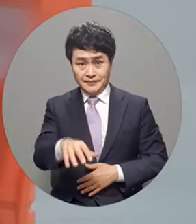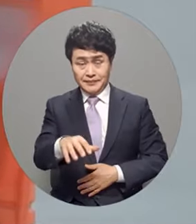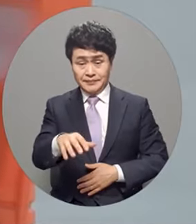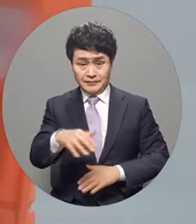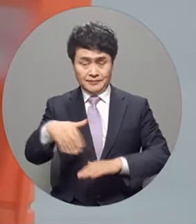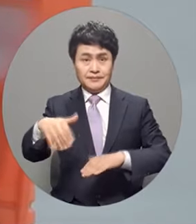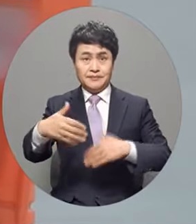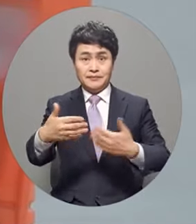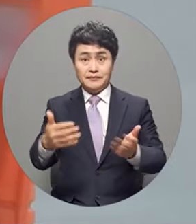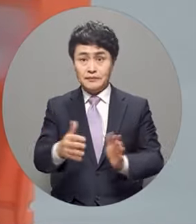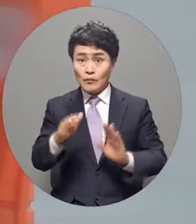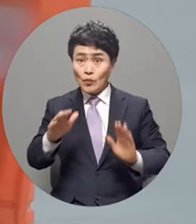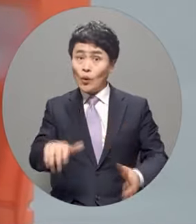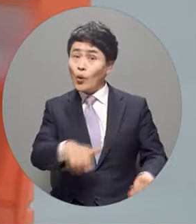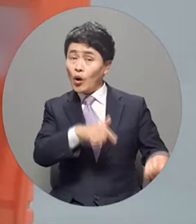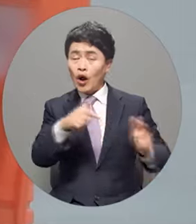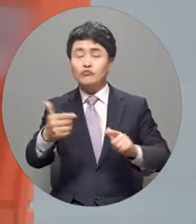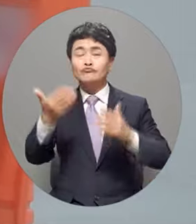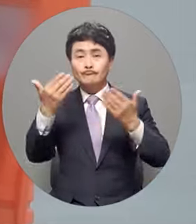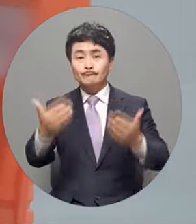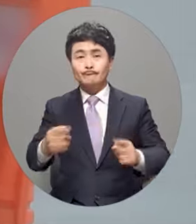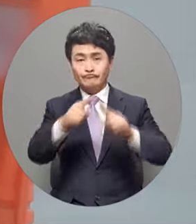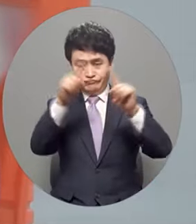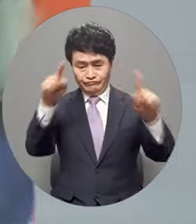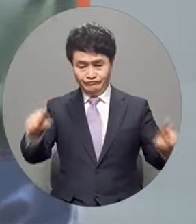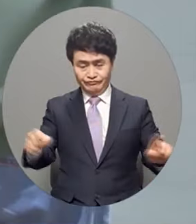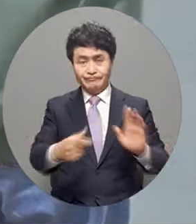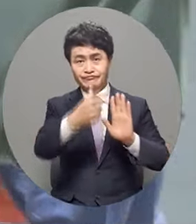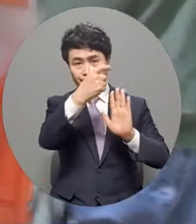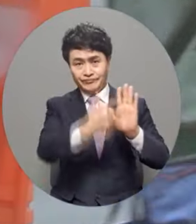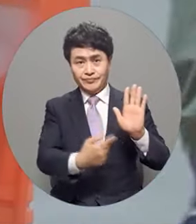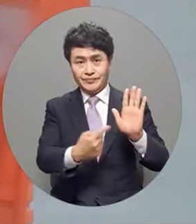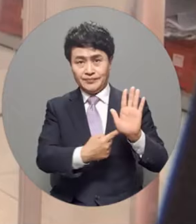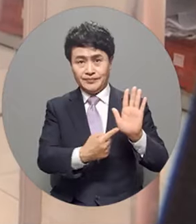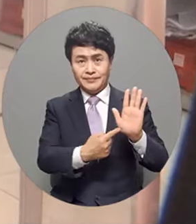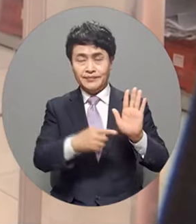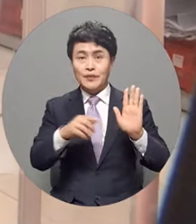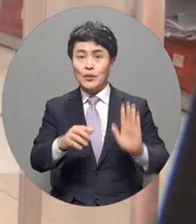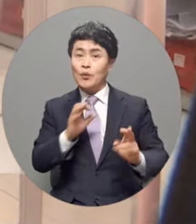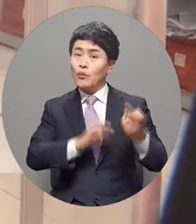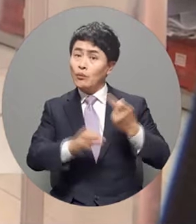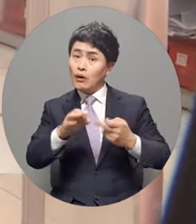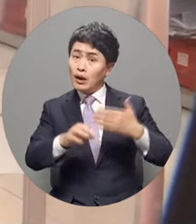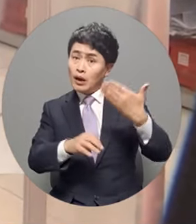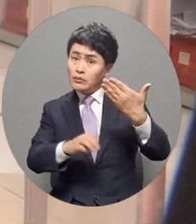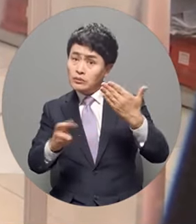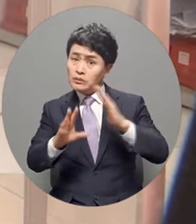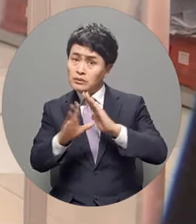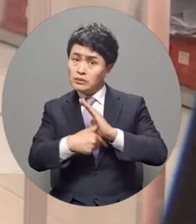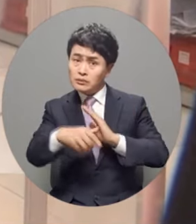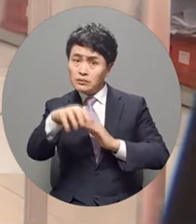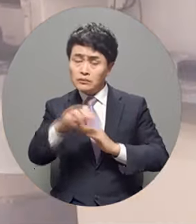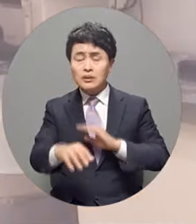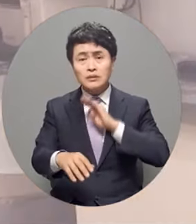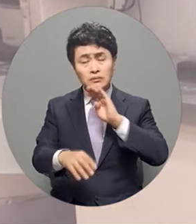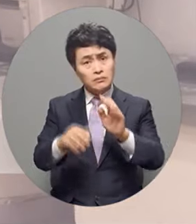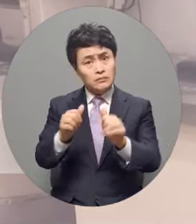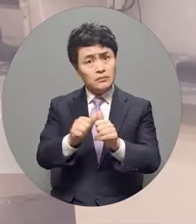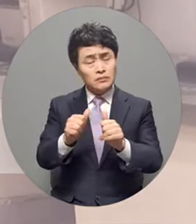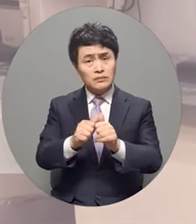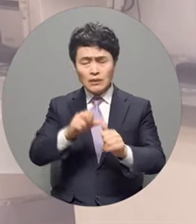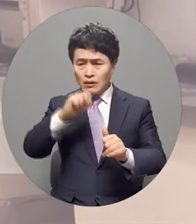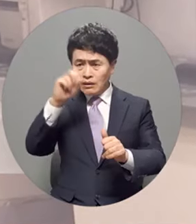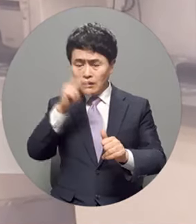출입문에는 오늘 하루 쉰다는 안내문이 써 붙어 있습니다 오늘 오전 9시 반쯤 이곳에서 40대 남성이